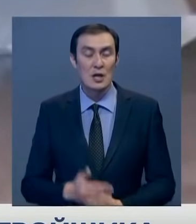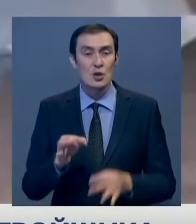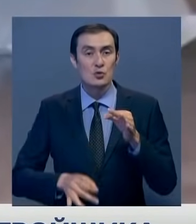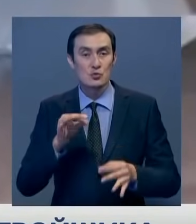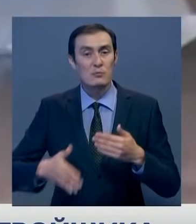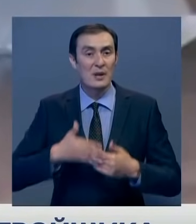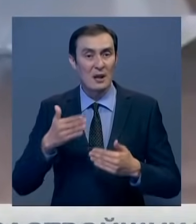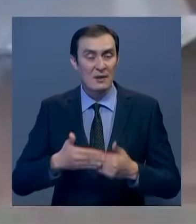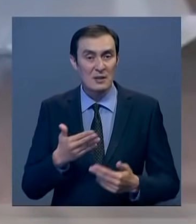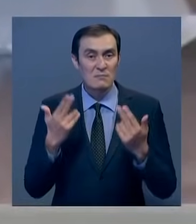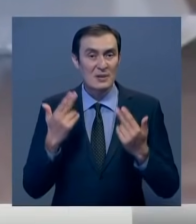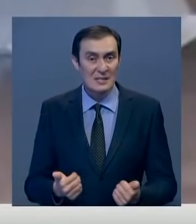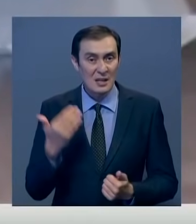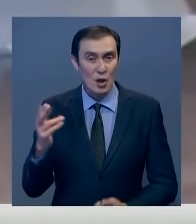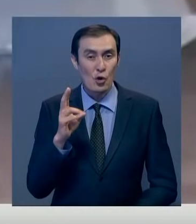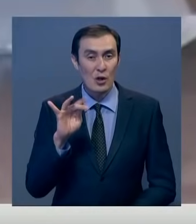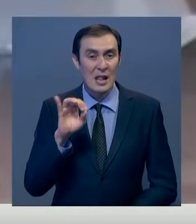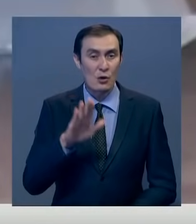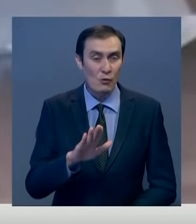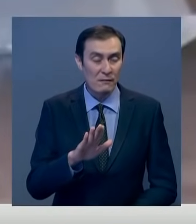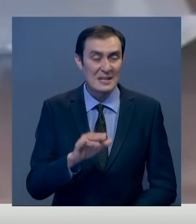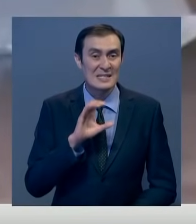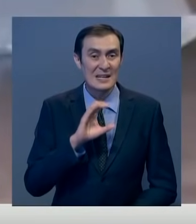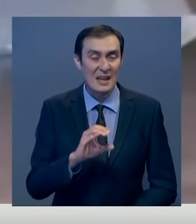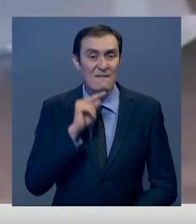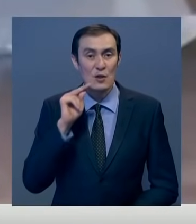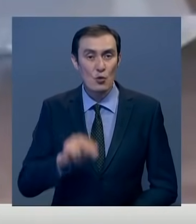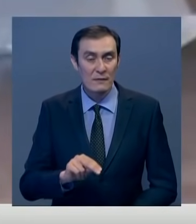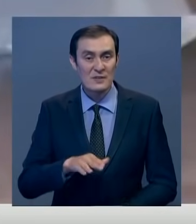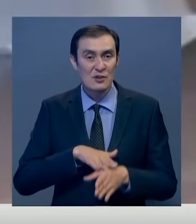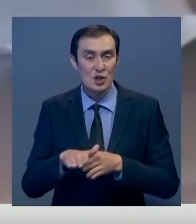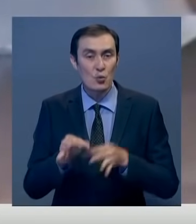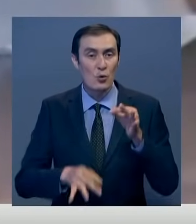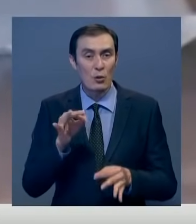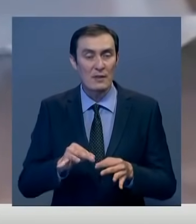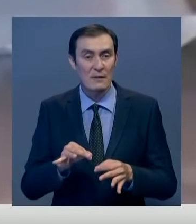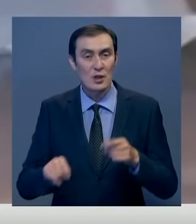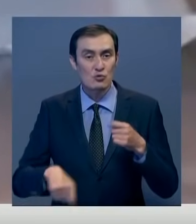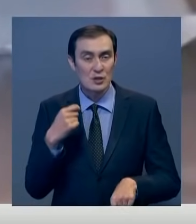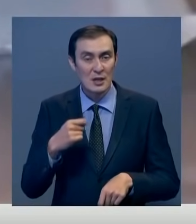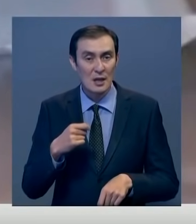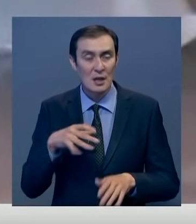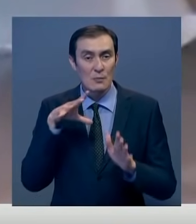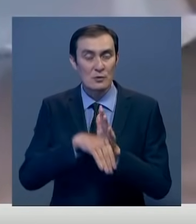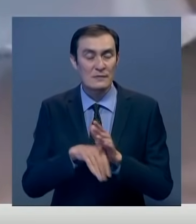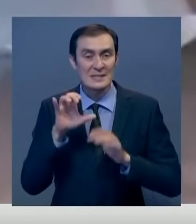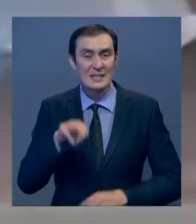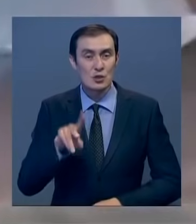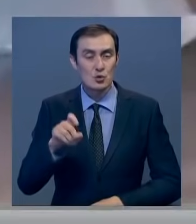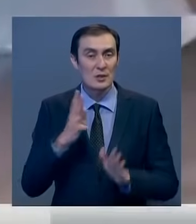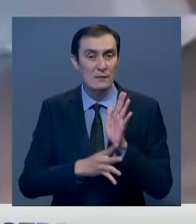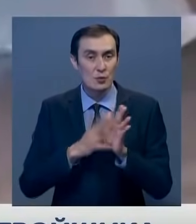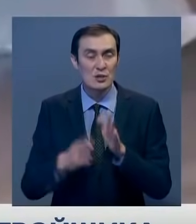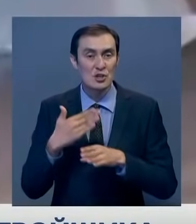приговорил признать Котлярова Сергея Владимировича виновным в совершении уголовного правонарушения, предусмотренного статьей 190,